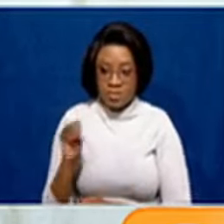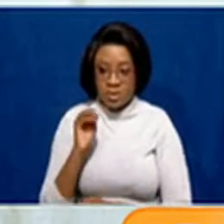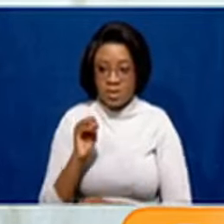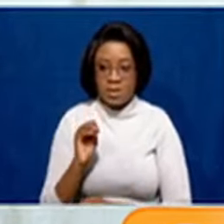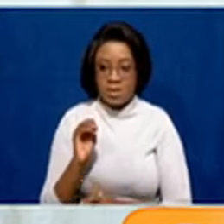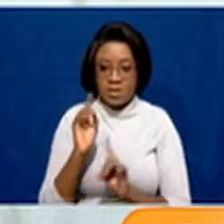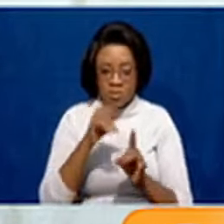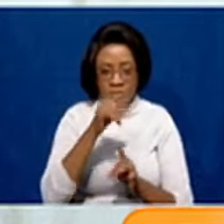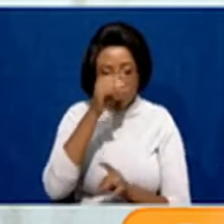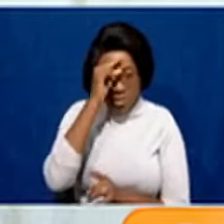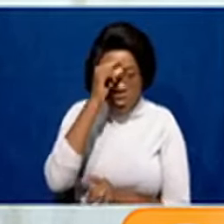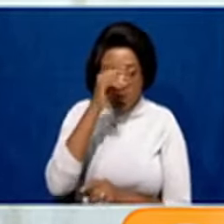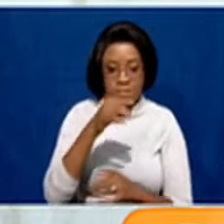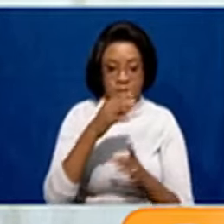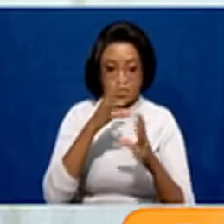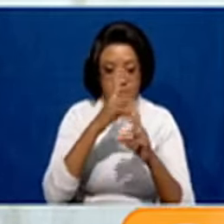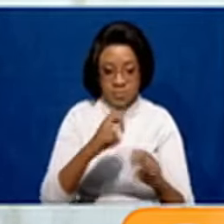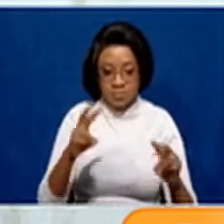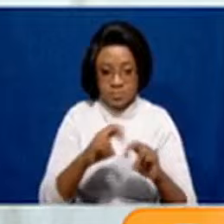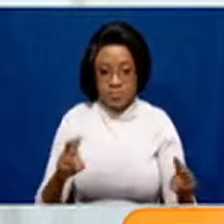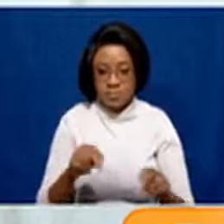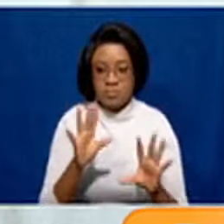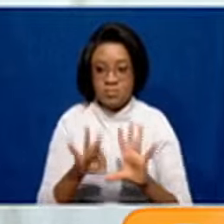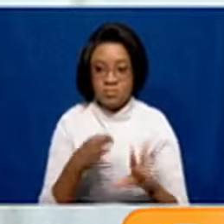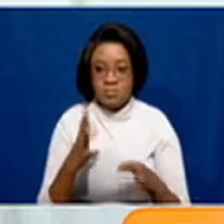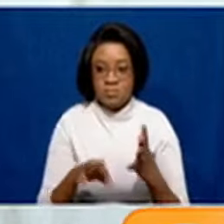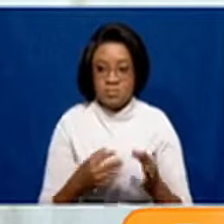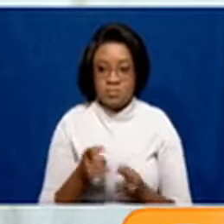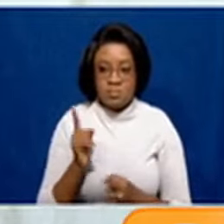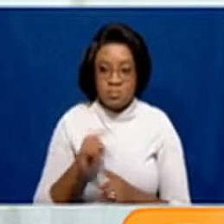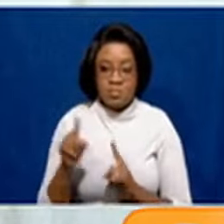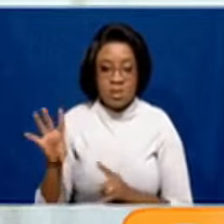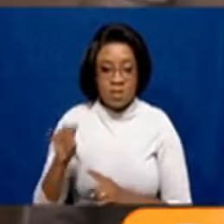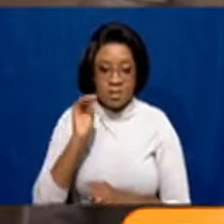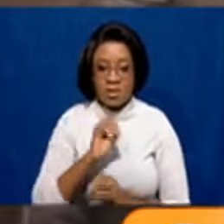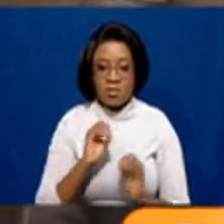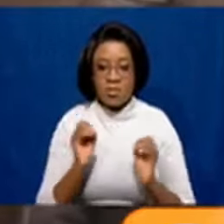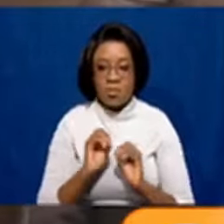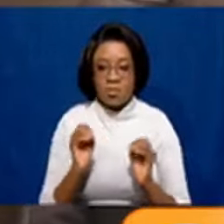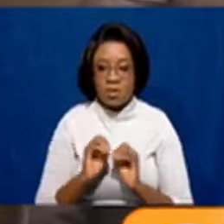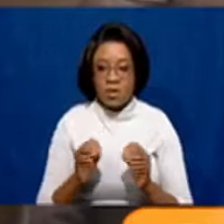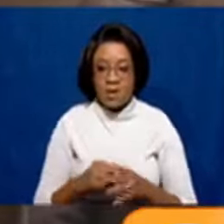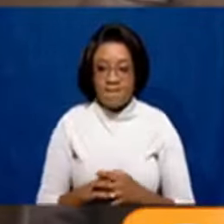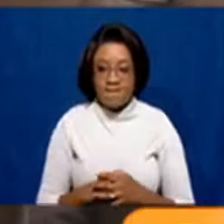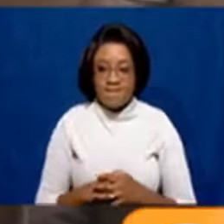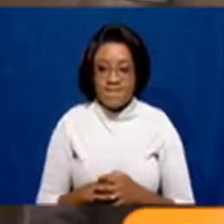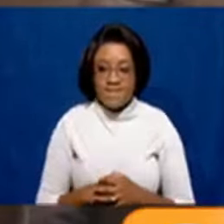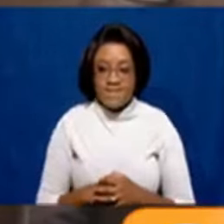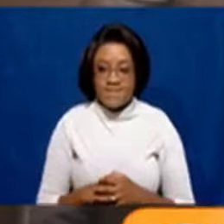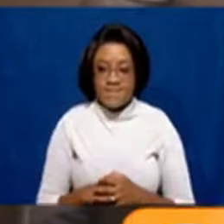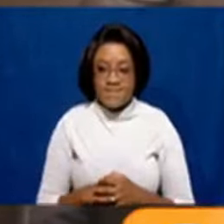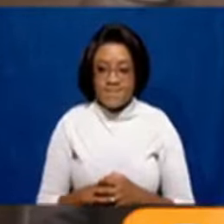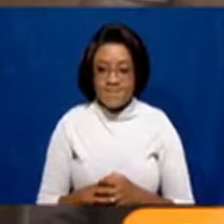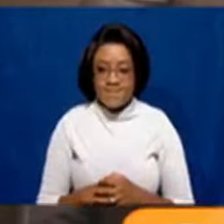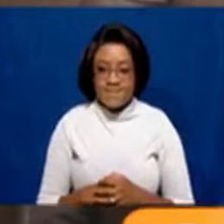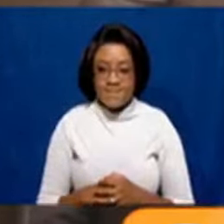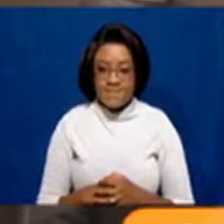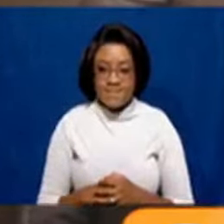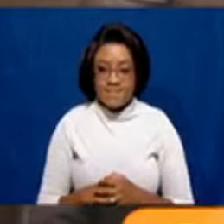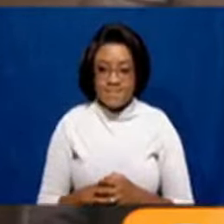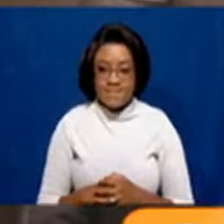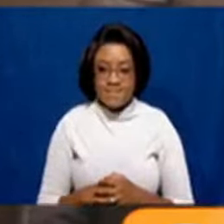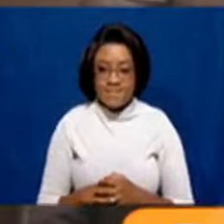zapelekwa garment chemist for analysis, hazikutwaliwa. Unajiuliza, hivi viparticle ndio mwanangu